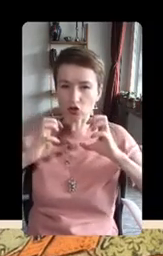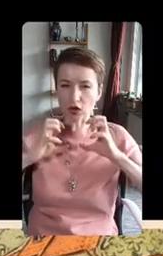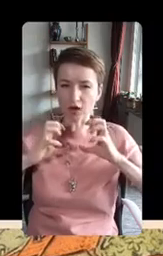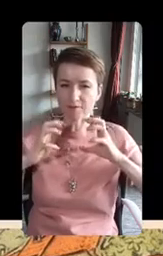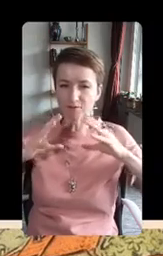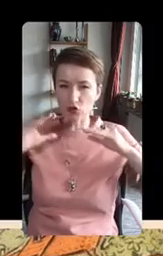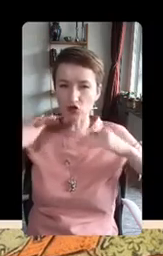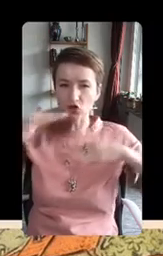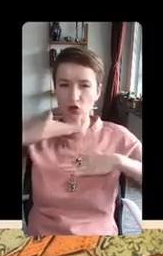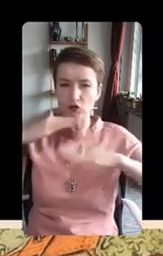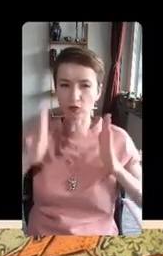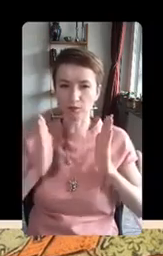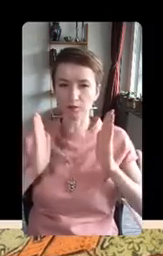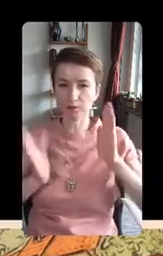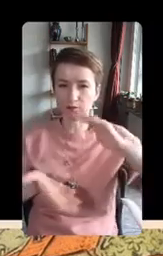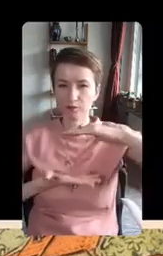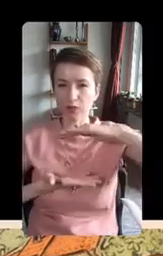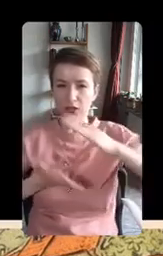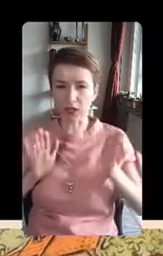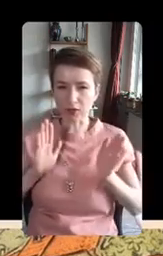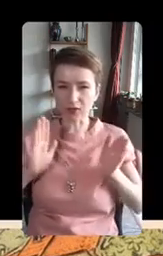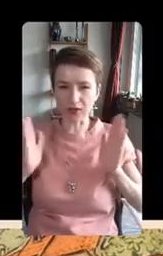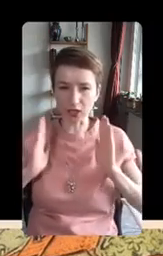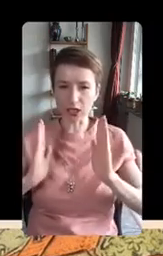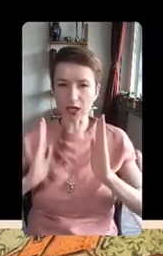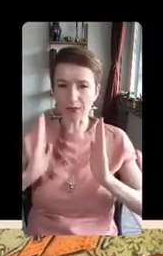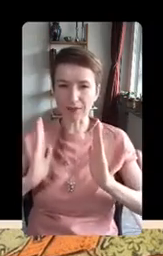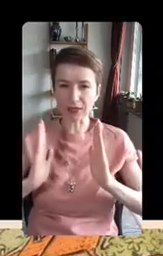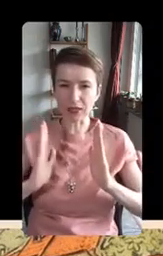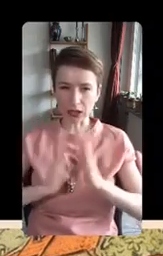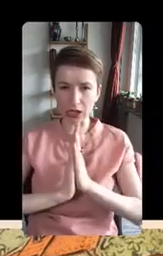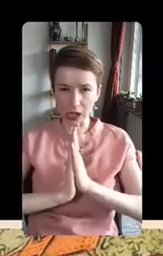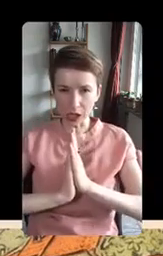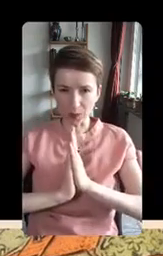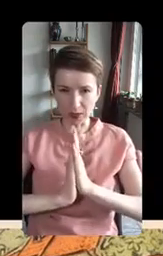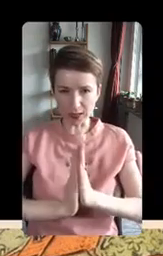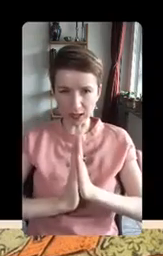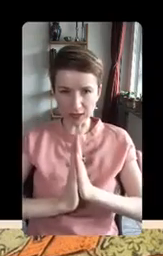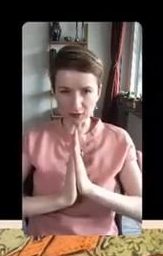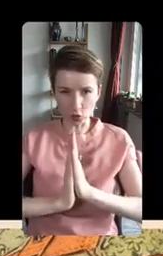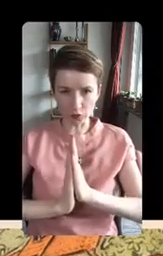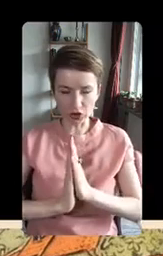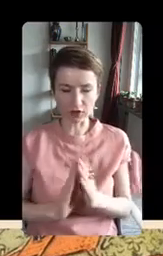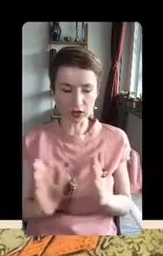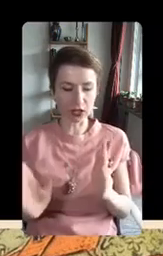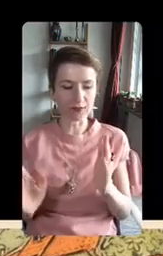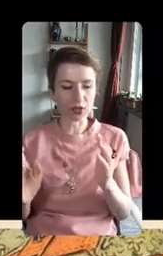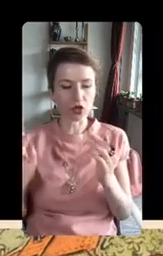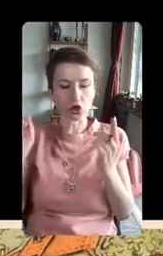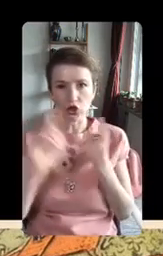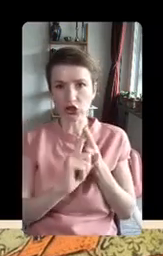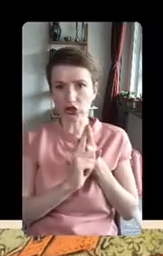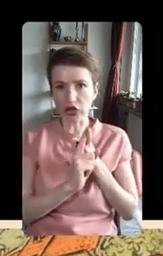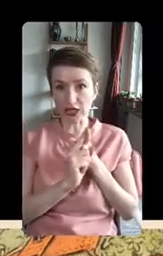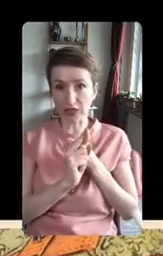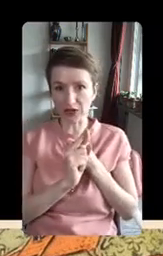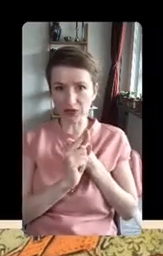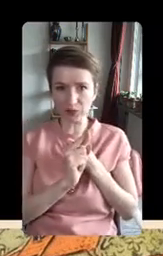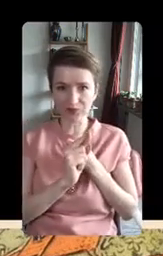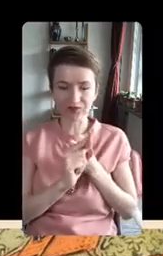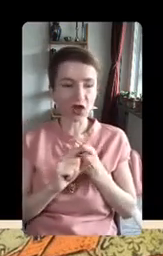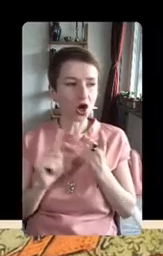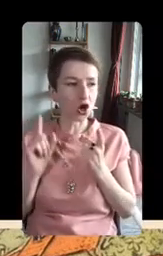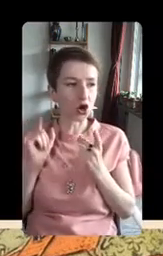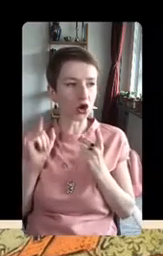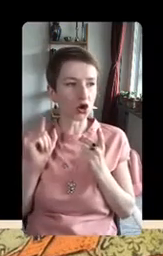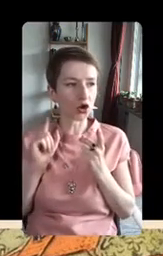очень строгое, очень такое вот, так сказать, квадратное прописанное пространство общества, где женщина — это